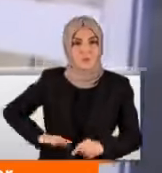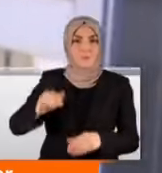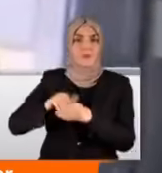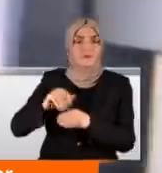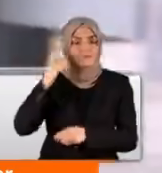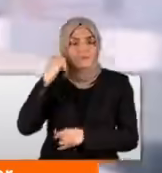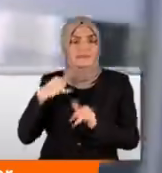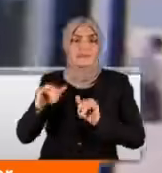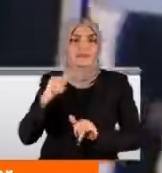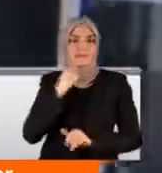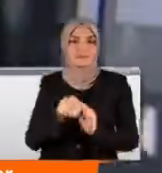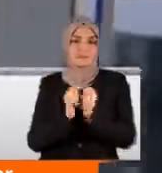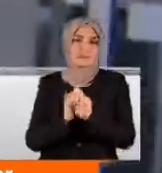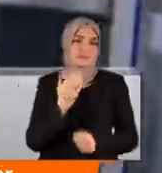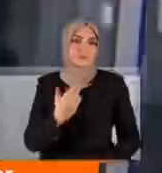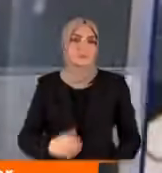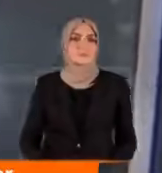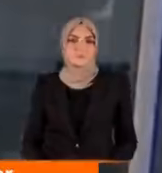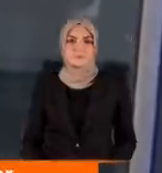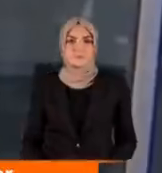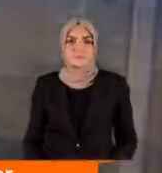görüşte değilim diyerek çark etti